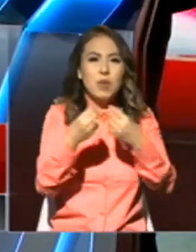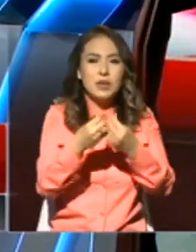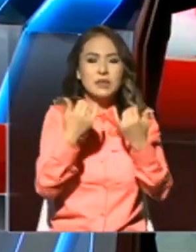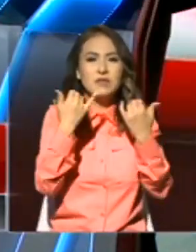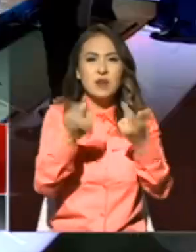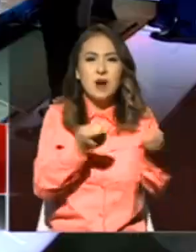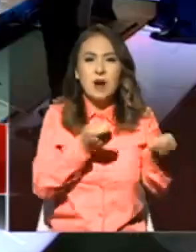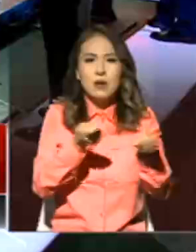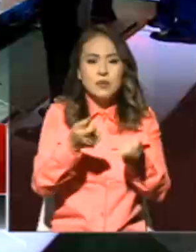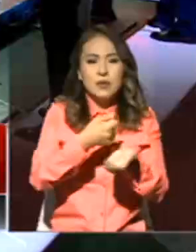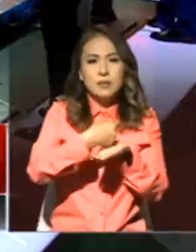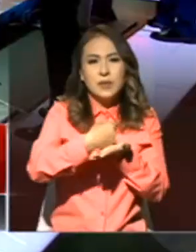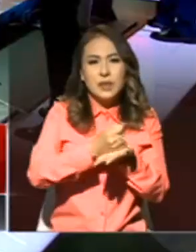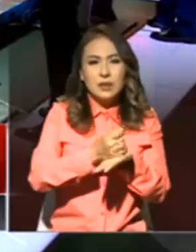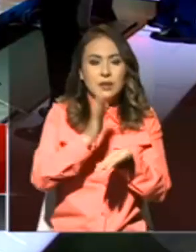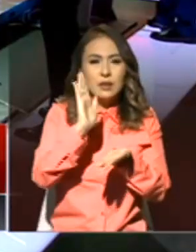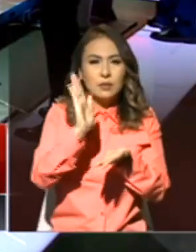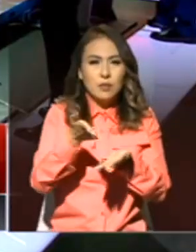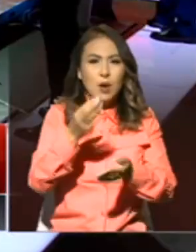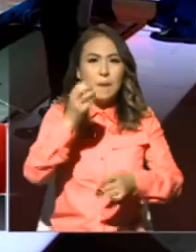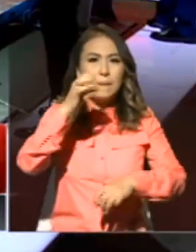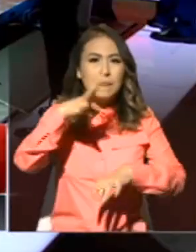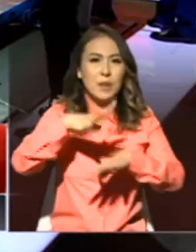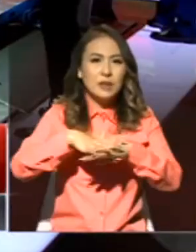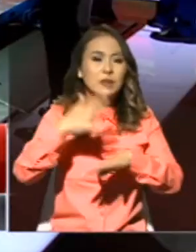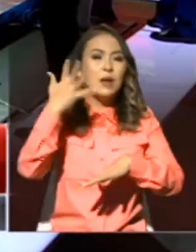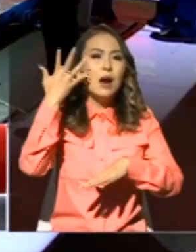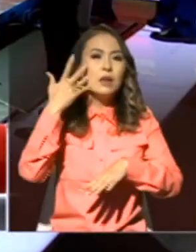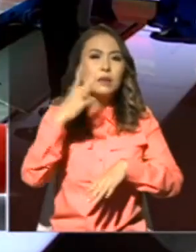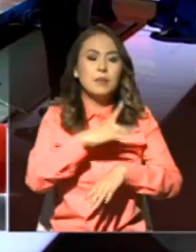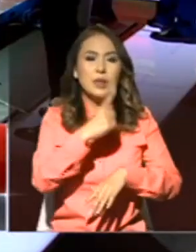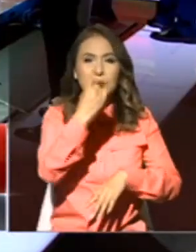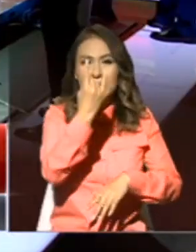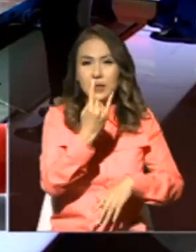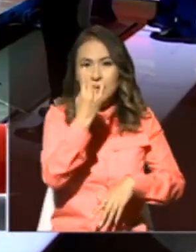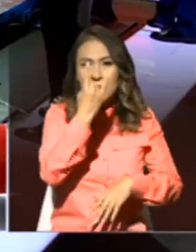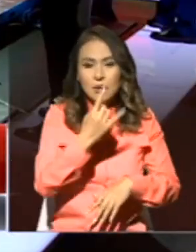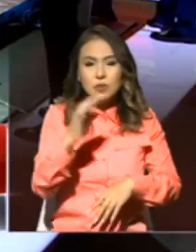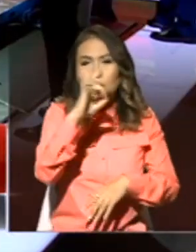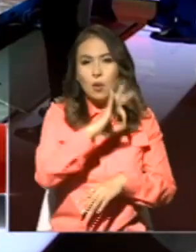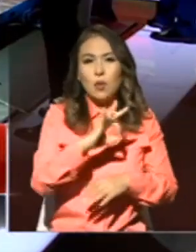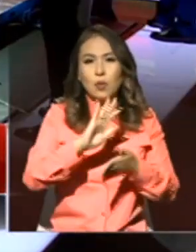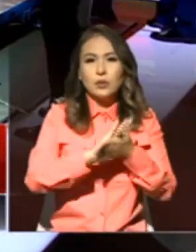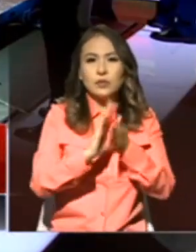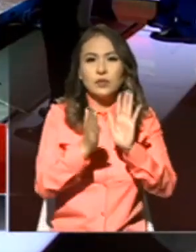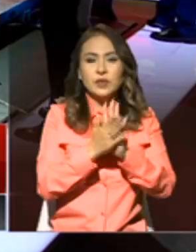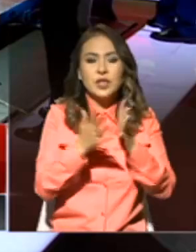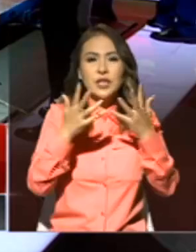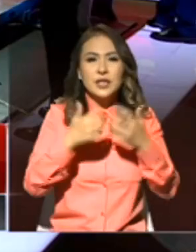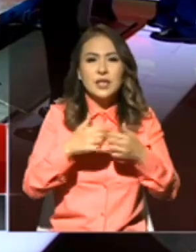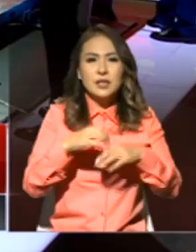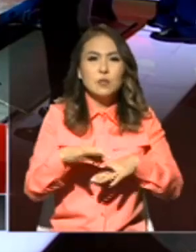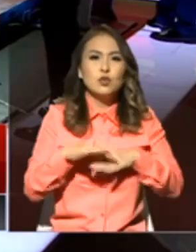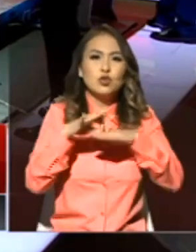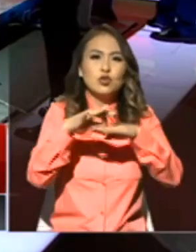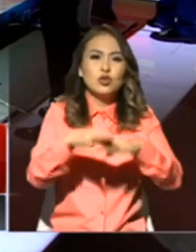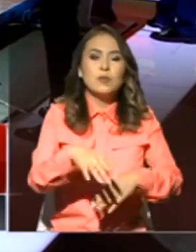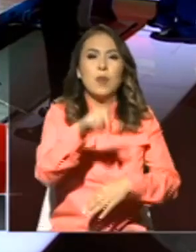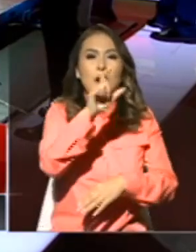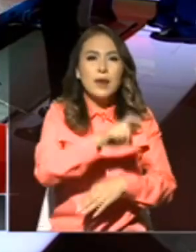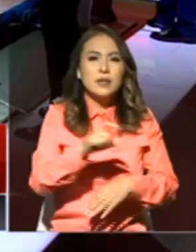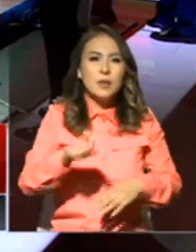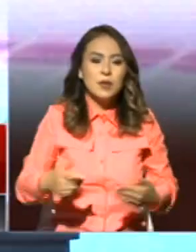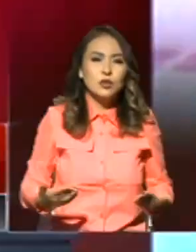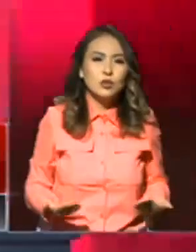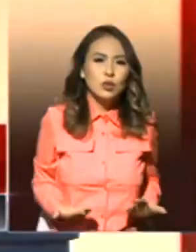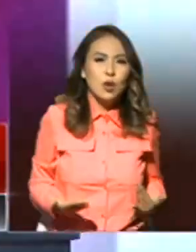әкімшісі болып белгіленеді. Банк алдында бір терезе қағидаты бойынша есеп жүргізіп, азаматтарға тұрғын